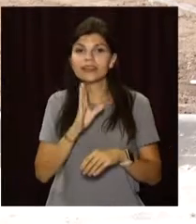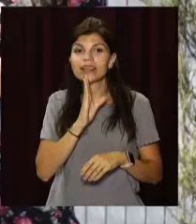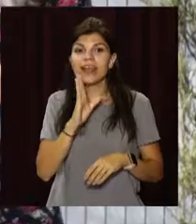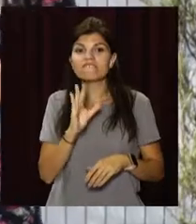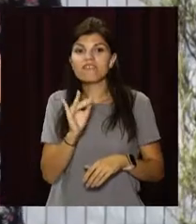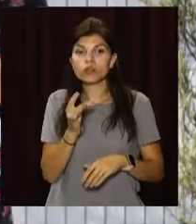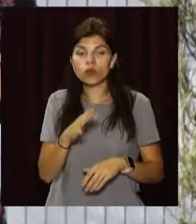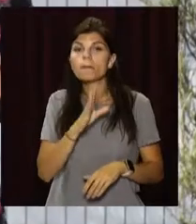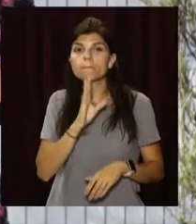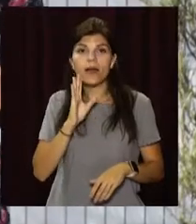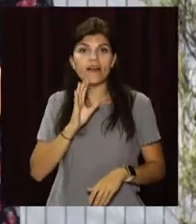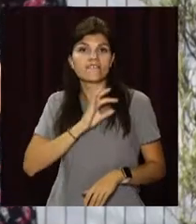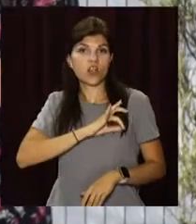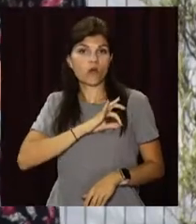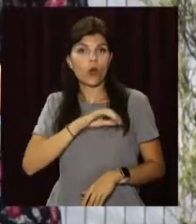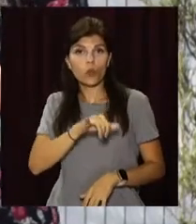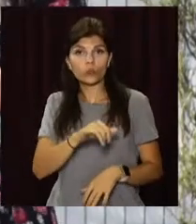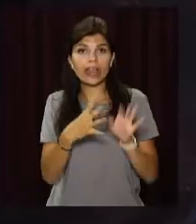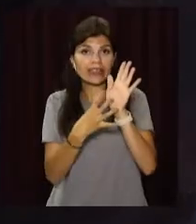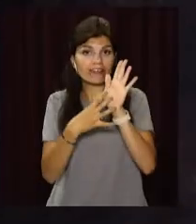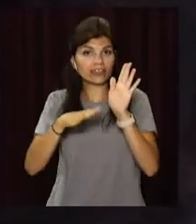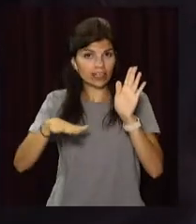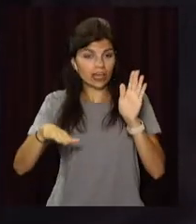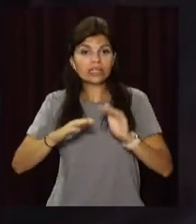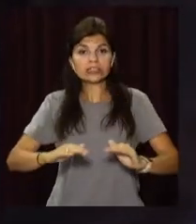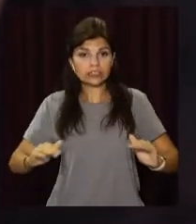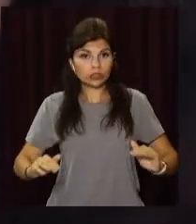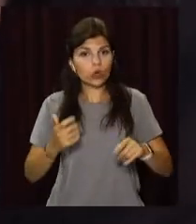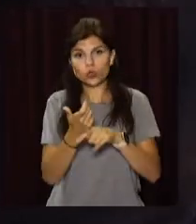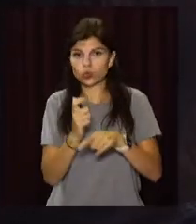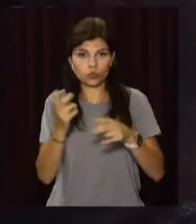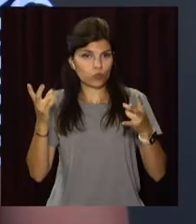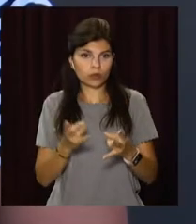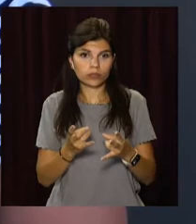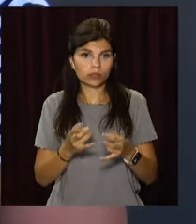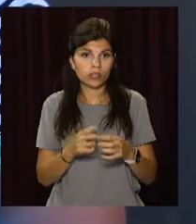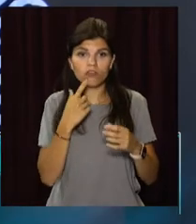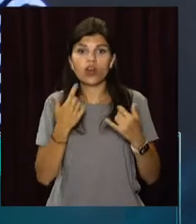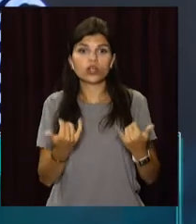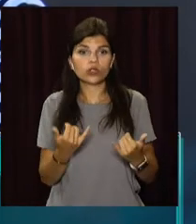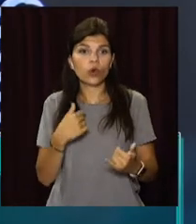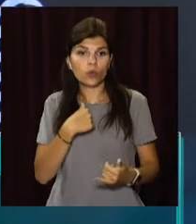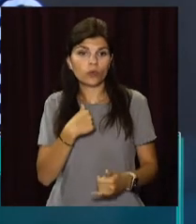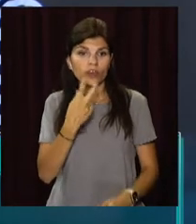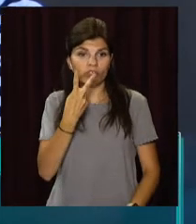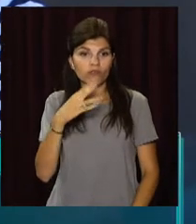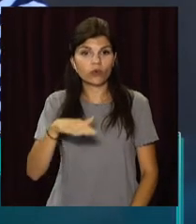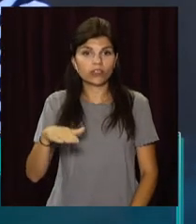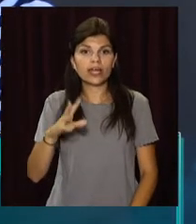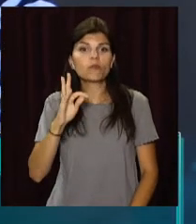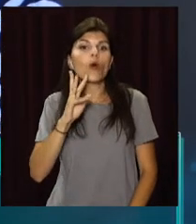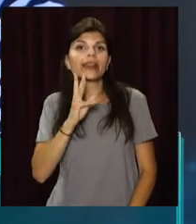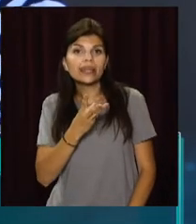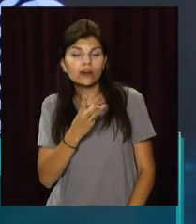Вікторія Возняк – мати-вихователька. У неї 9 дітей. Дитсадок, каже, дуже потрібен. На даний момент тут має двоє діток по 3